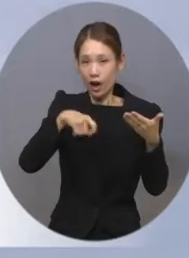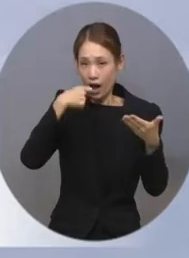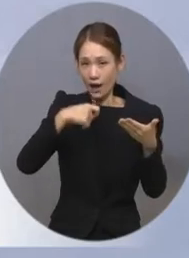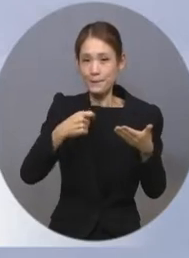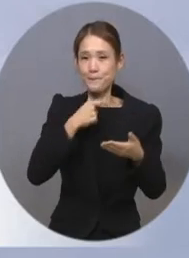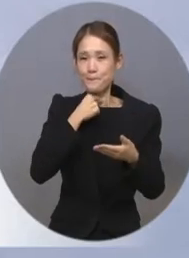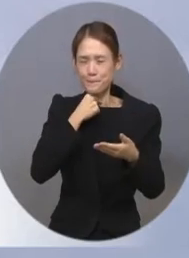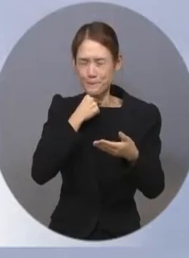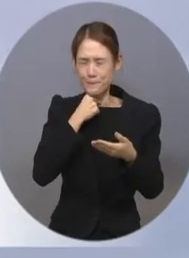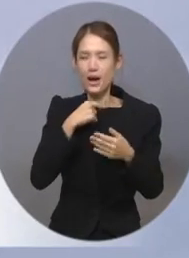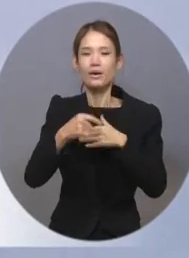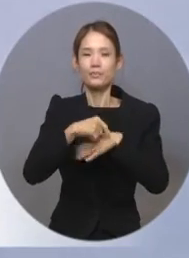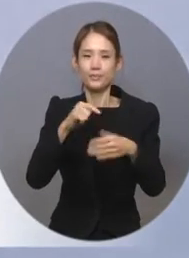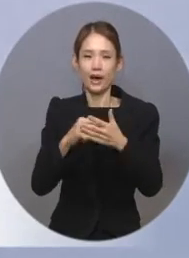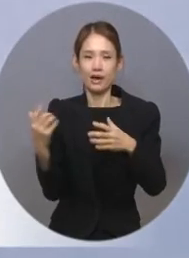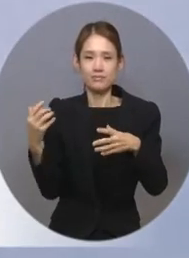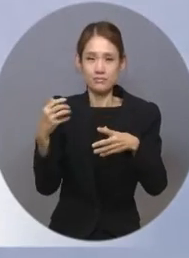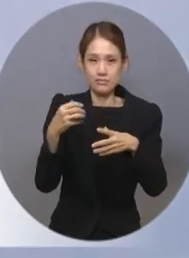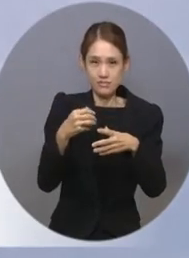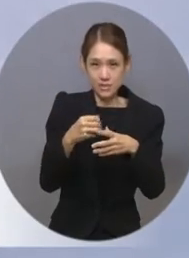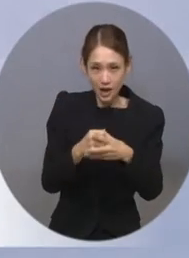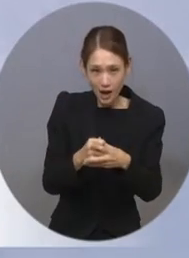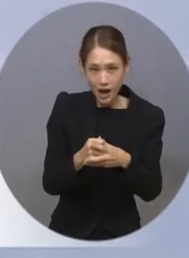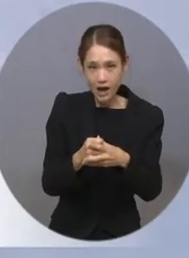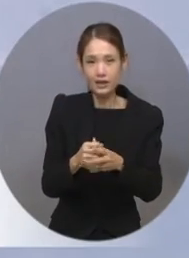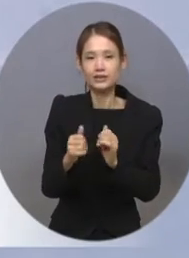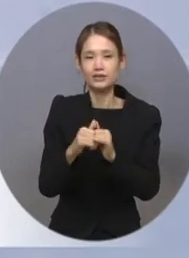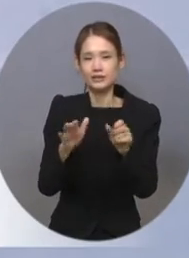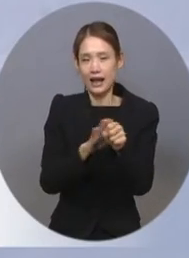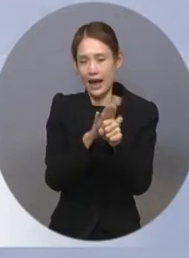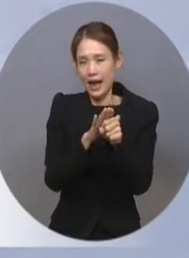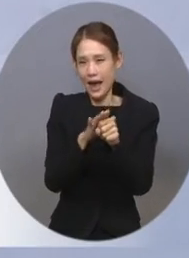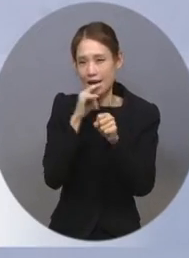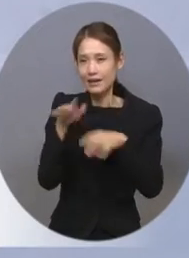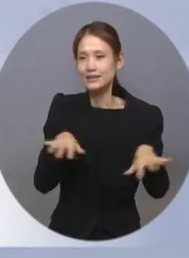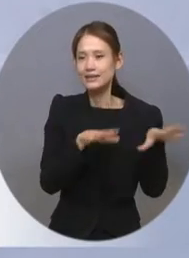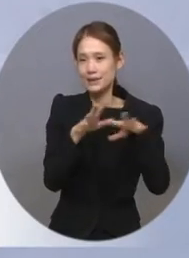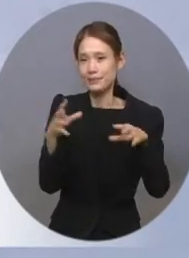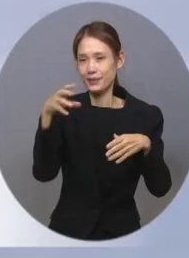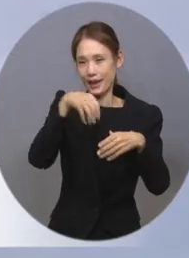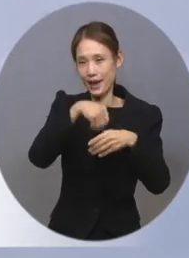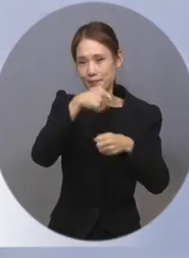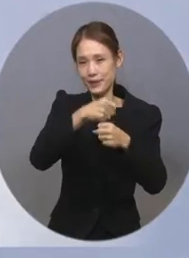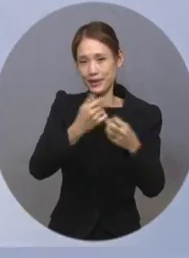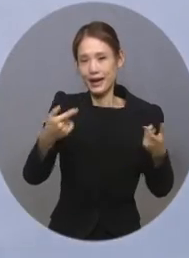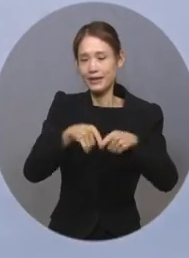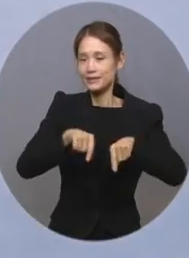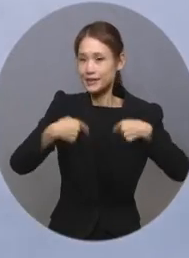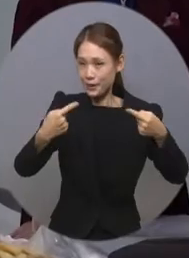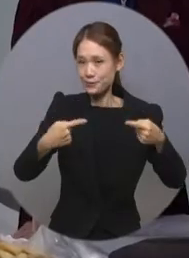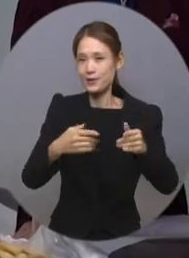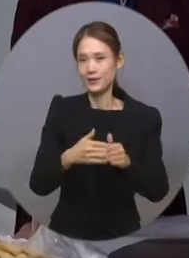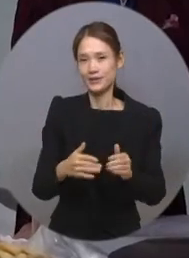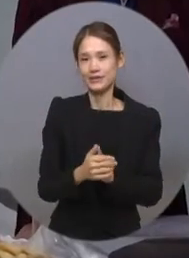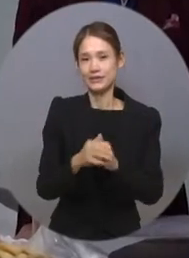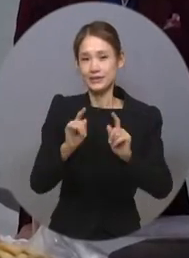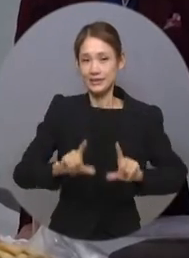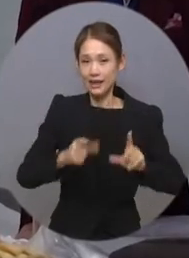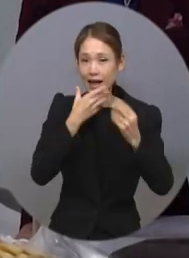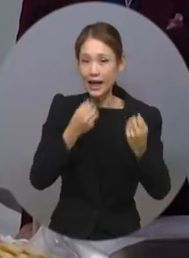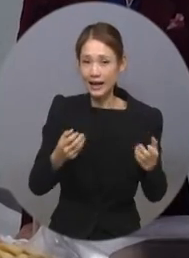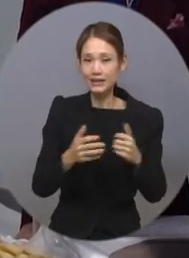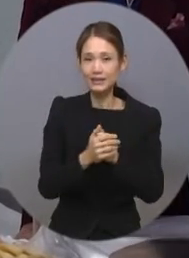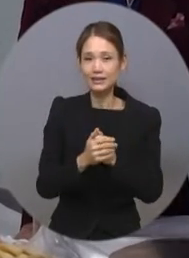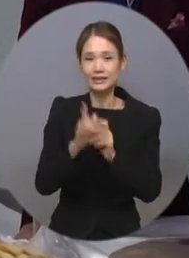하는 절실한 마음으로 김치 이 사랑의 김치 당근기 행사에 참석을 하였습니다. 이날